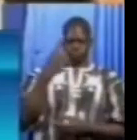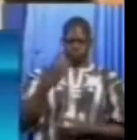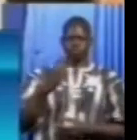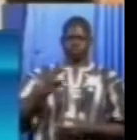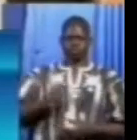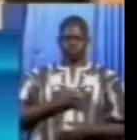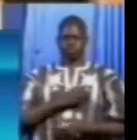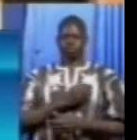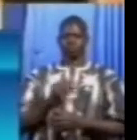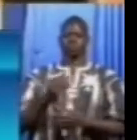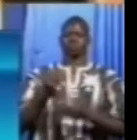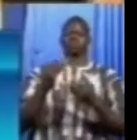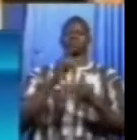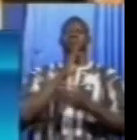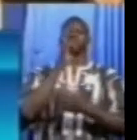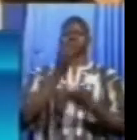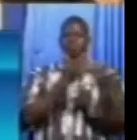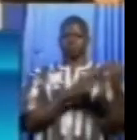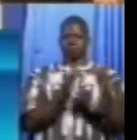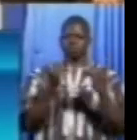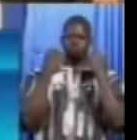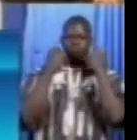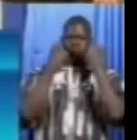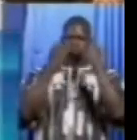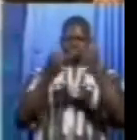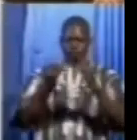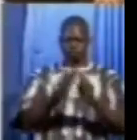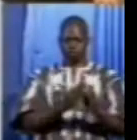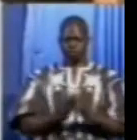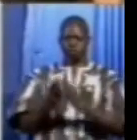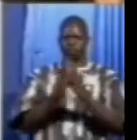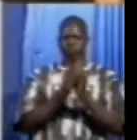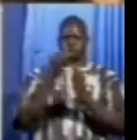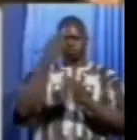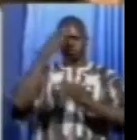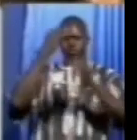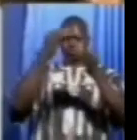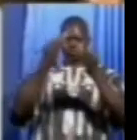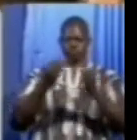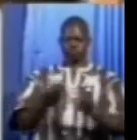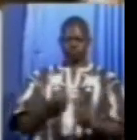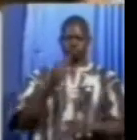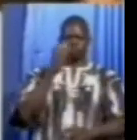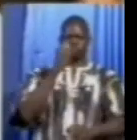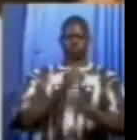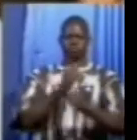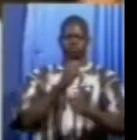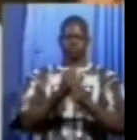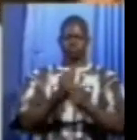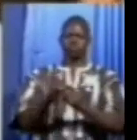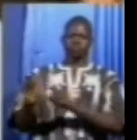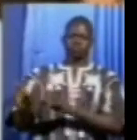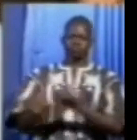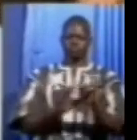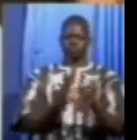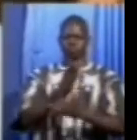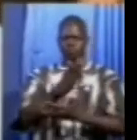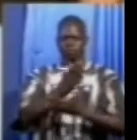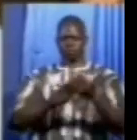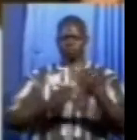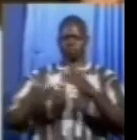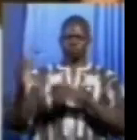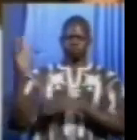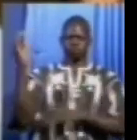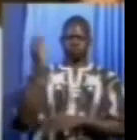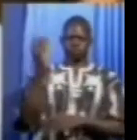déjà informés et qu'ils étaient déjà mobilisés et engagés à travailler, à faire en sorte que notre parti, le Congrès pour